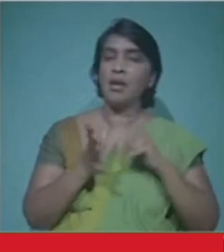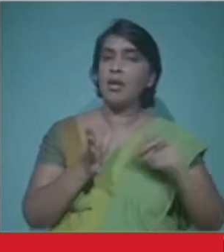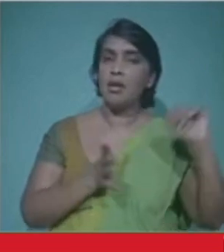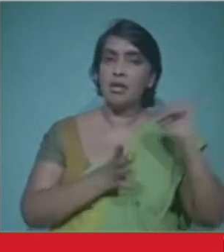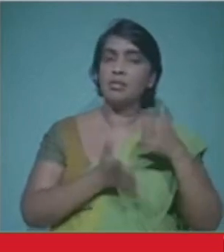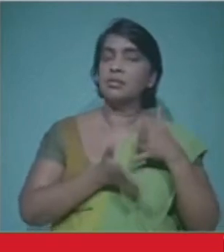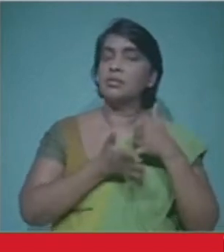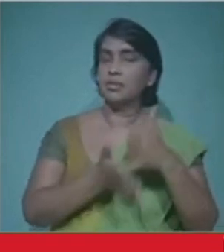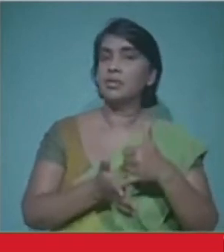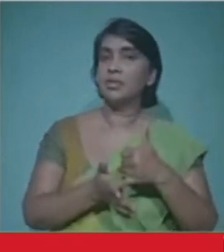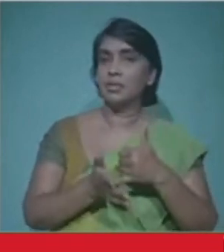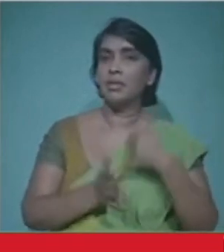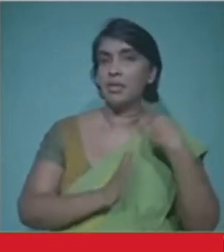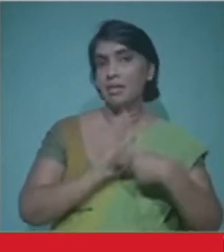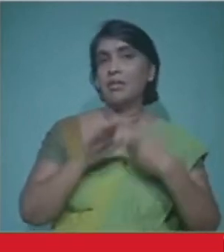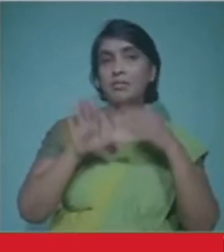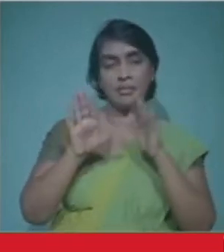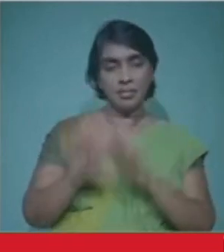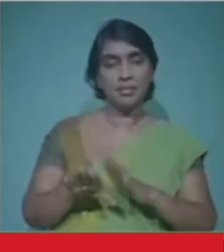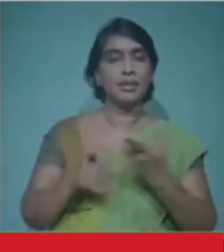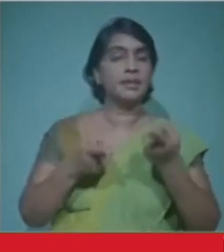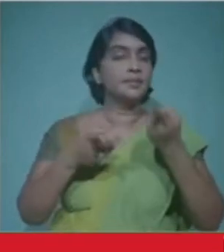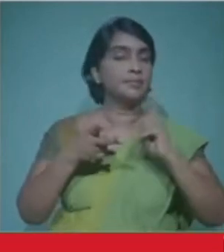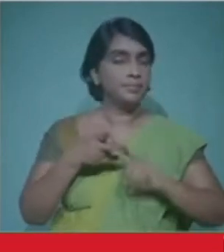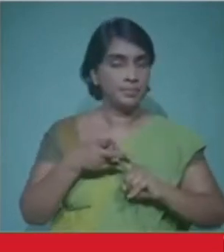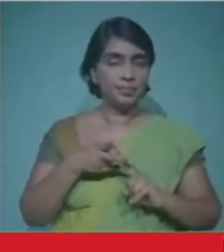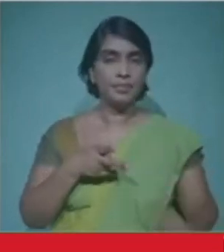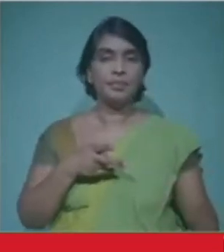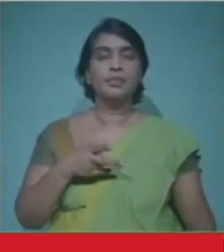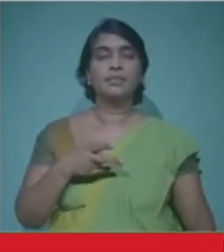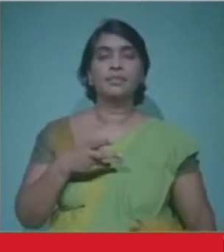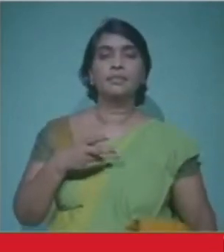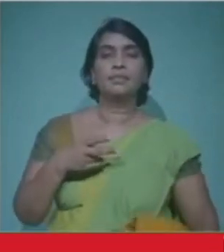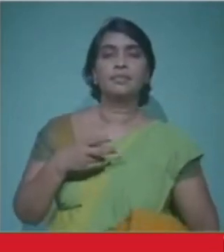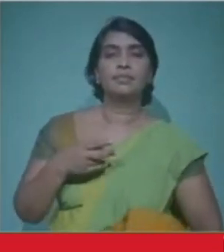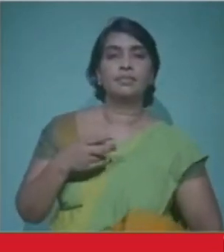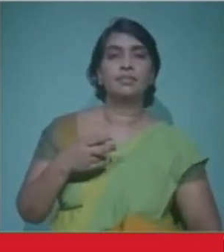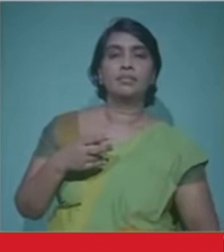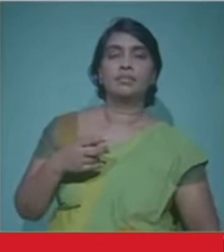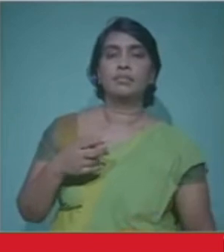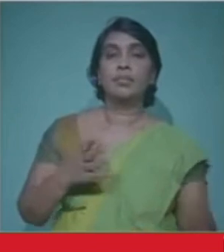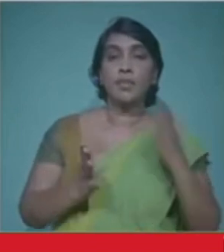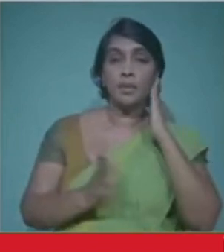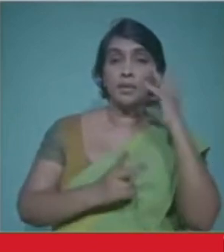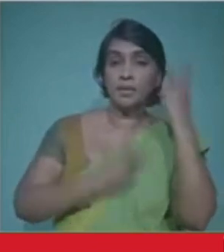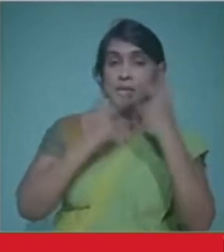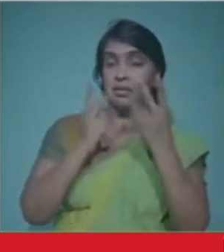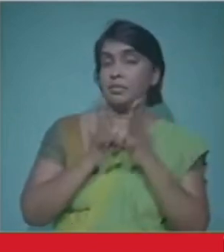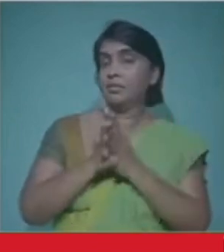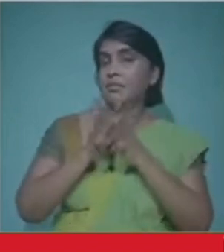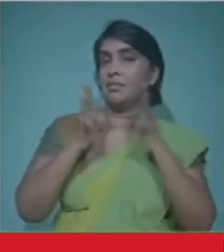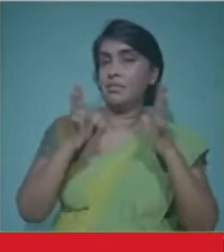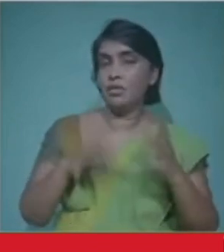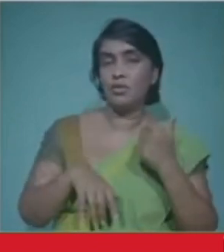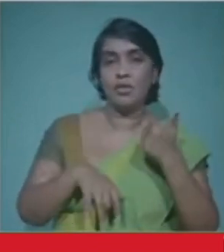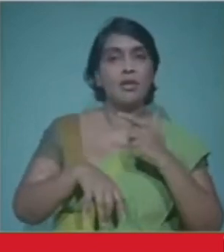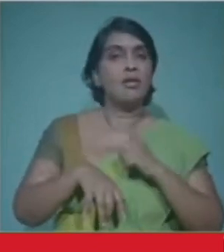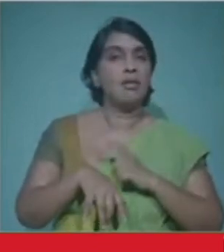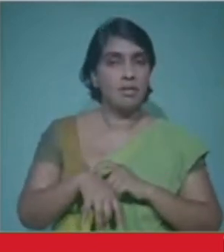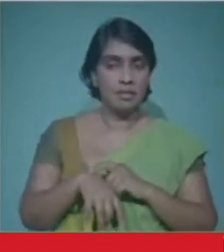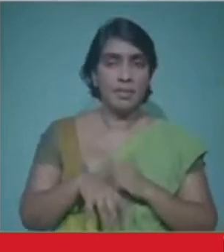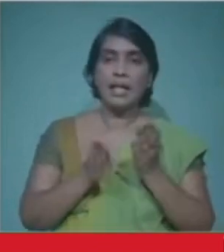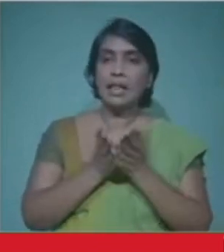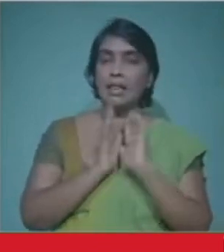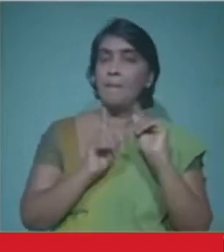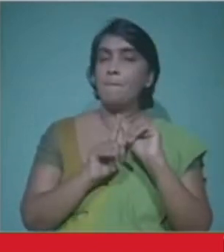කුසලාන තරගාවලියේ රංටාවේ තිබුණා. ඊට අමතරව අපිට තියෙන සංචාරක ආකර්ෂණය වැඩි කරගන්න තිබුණු අවස්ථාවක් අපි දන්නවා